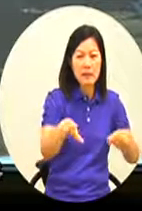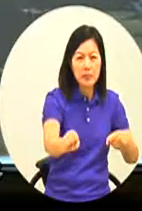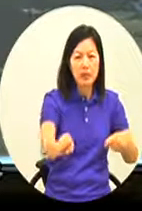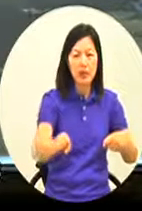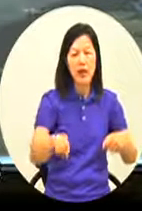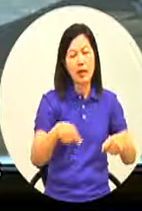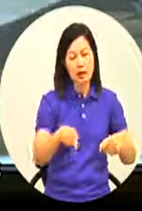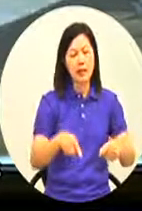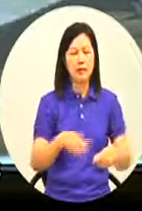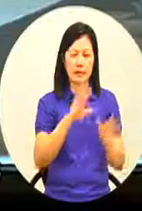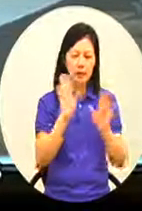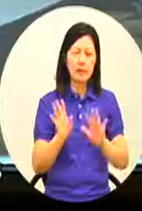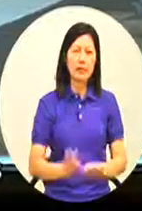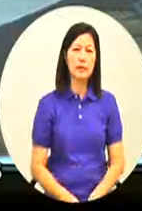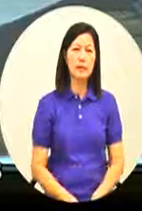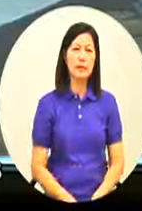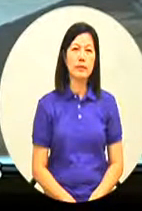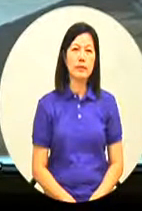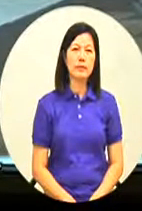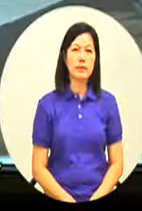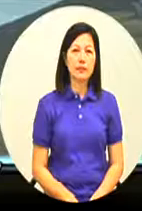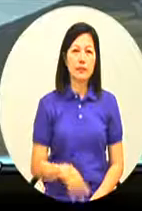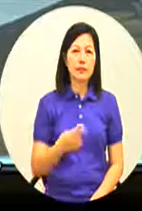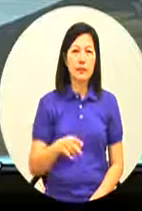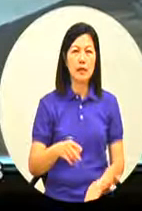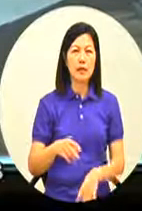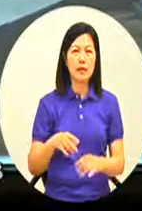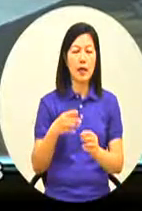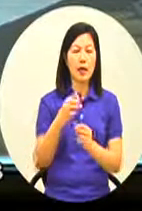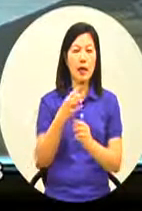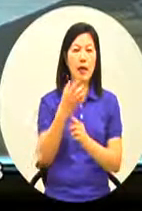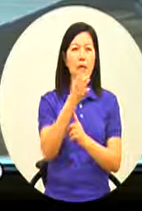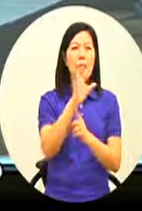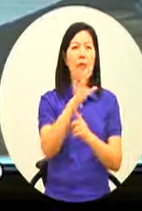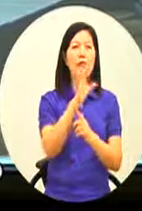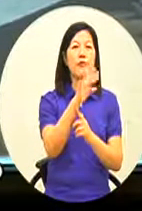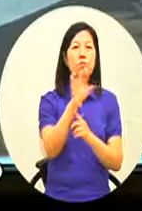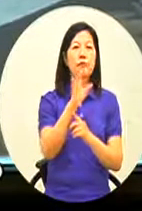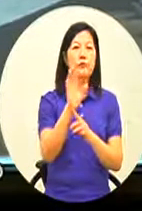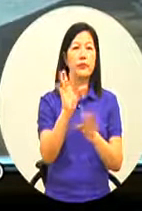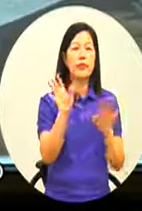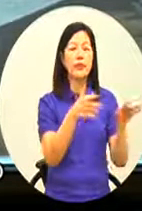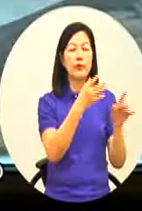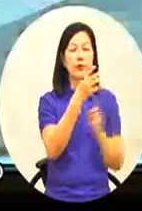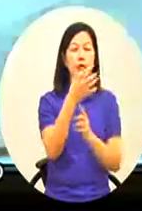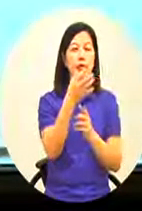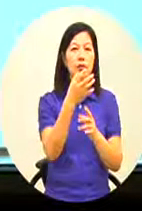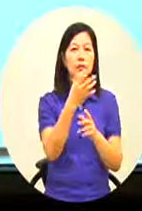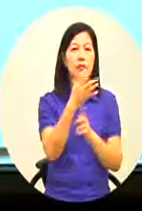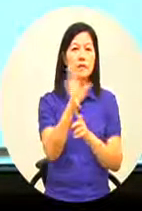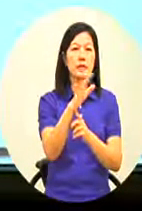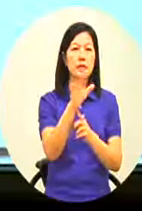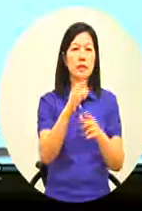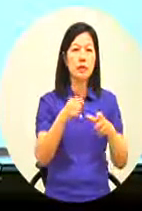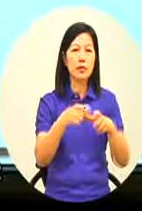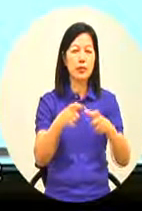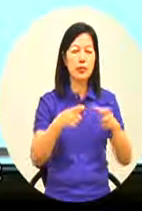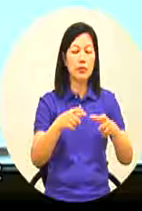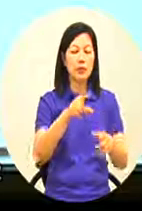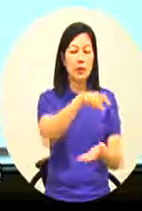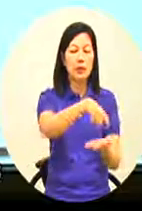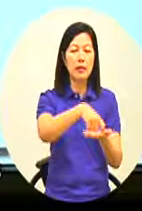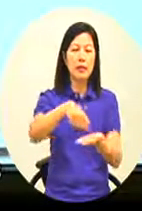的哈。那接着，风车公园已经变成一个机车停车场哦。好，那